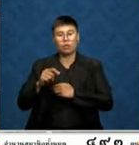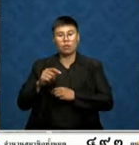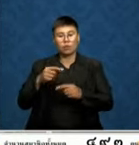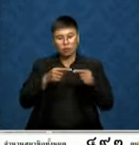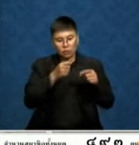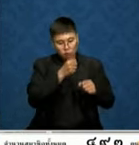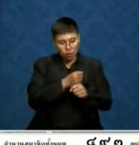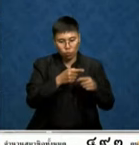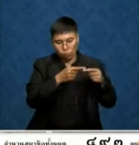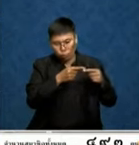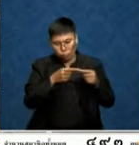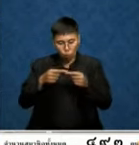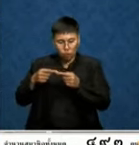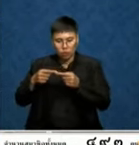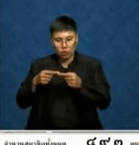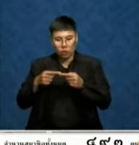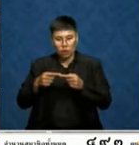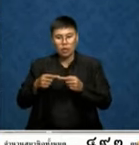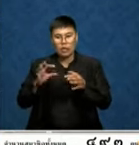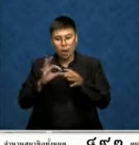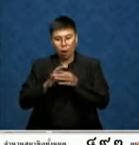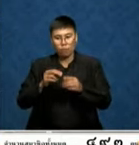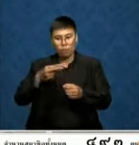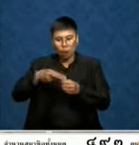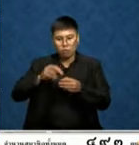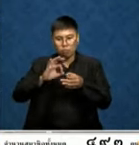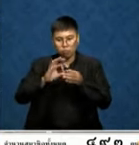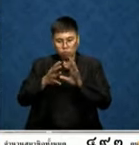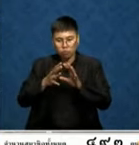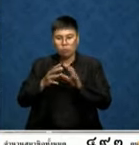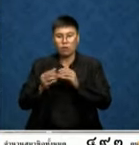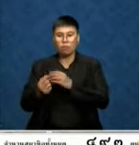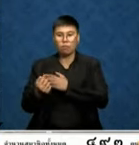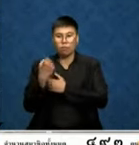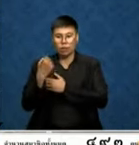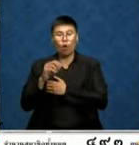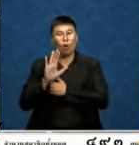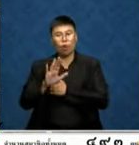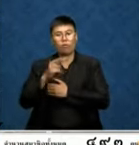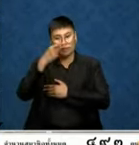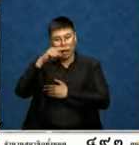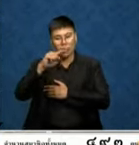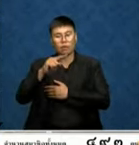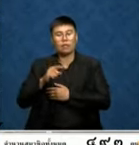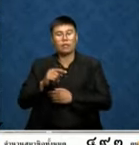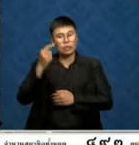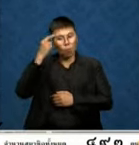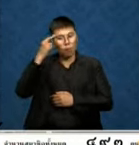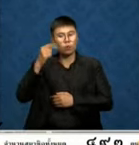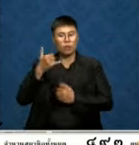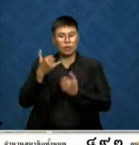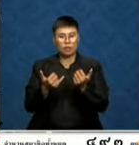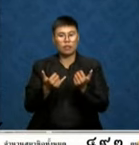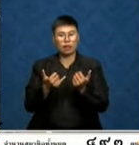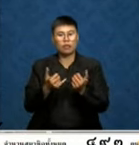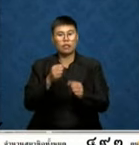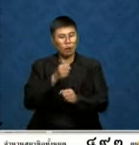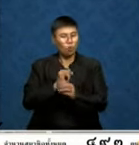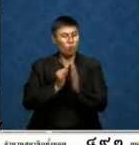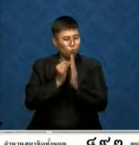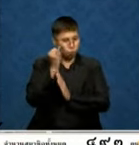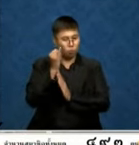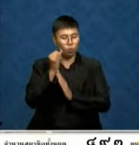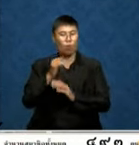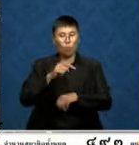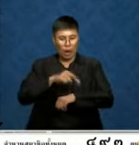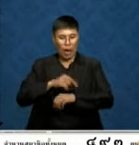องด้านเชื้อเพลิงของประเทศก็เรียกว่ามาถูกที่ถูกเวลา